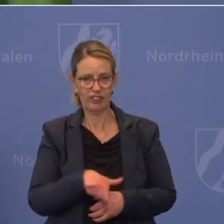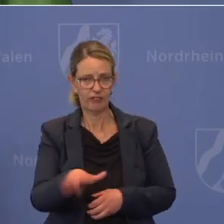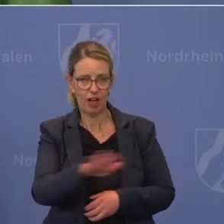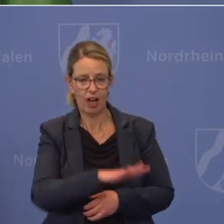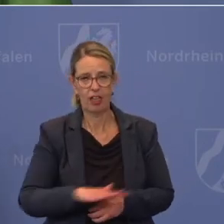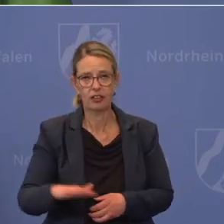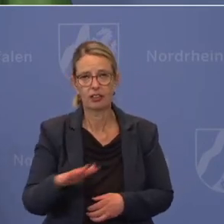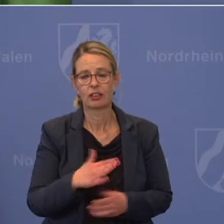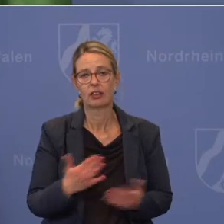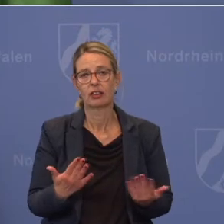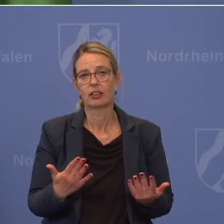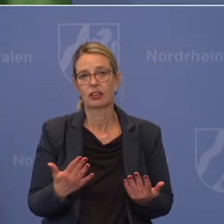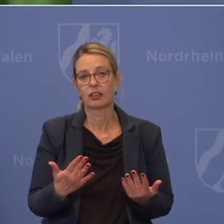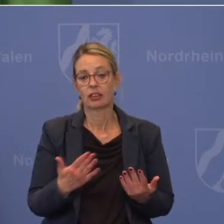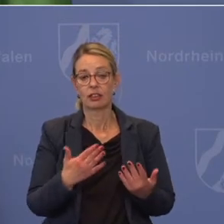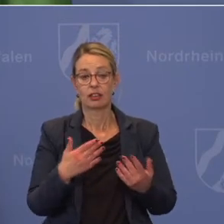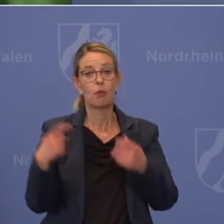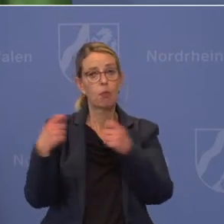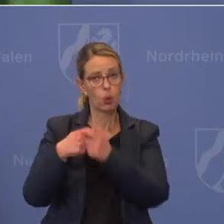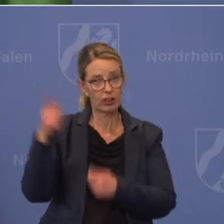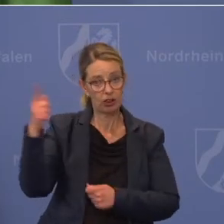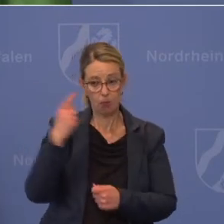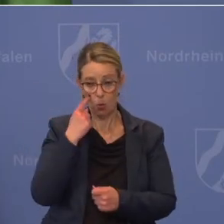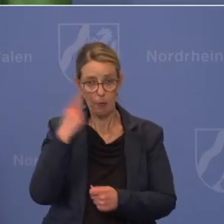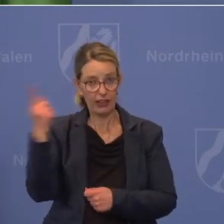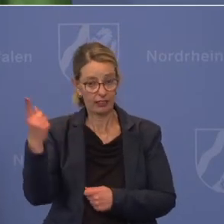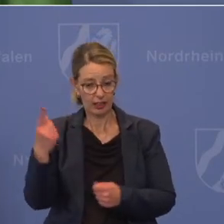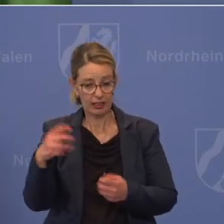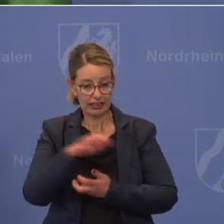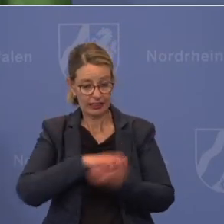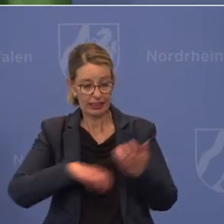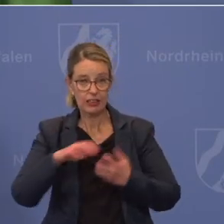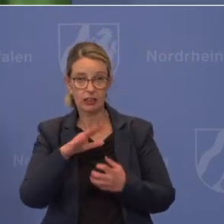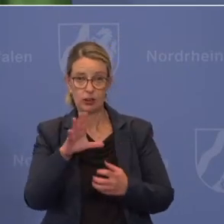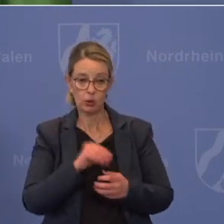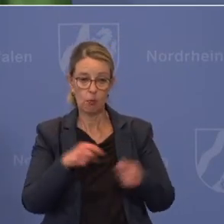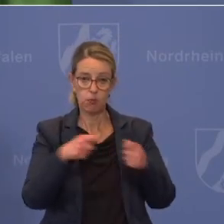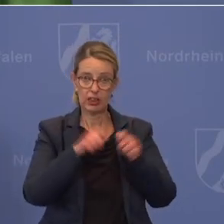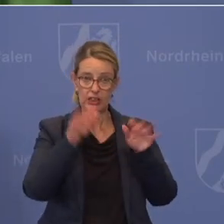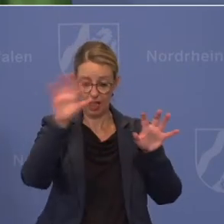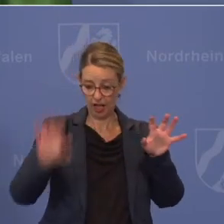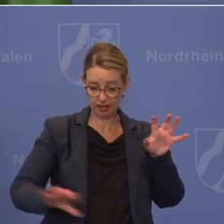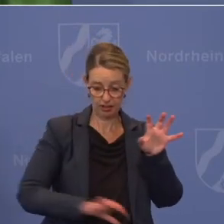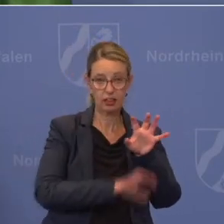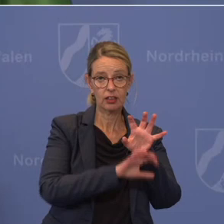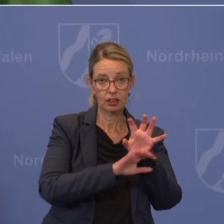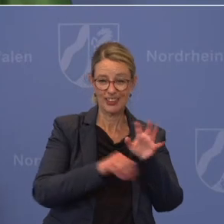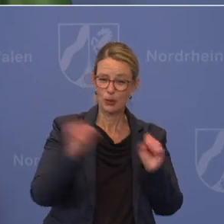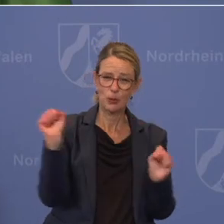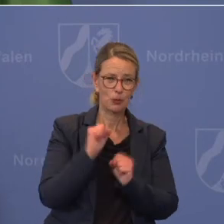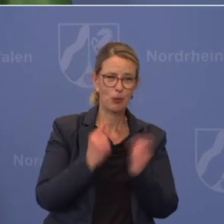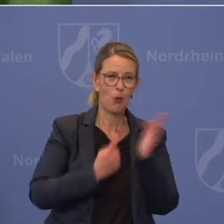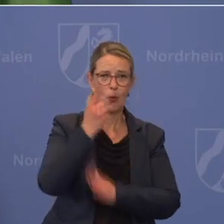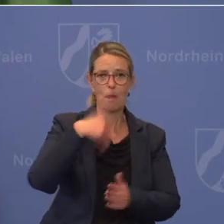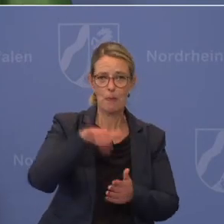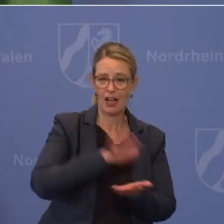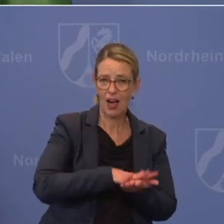Nordrhein-Westfalen. Wenn der Bund in der aktuellen Krise gemeinsam mit den Ländern die massiven Mehrausgaben